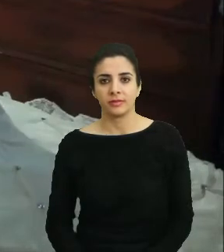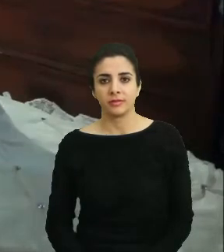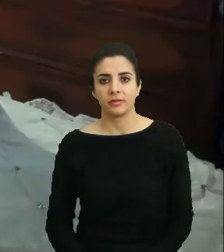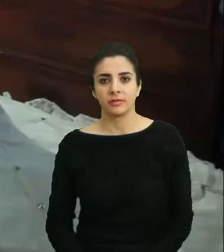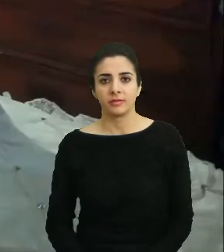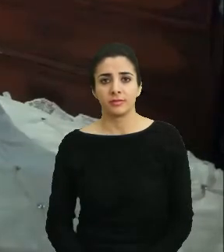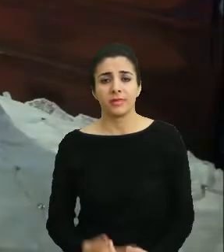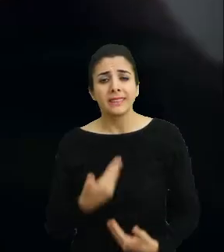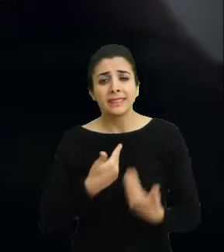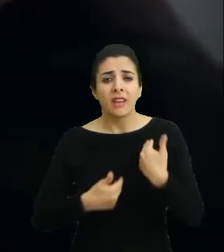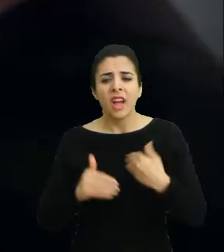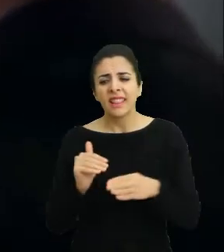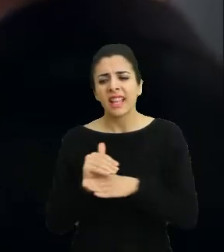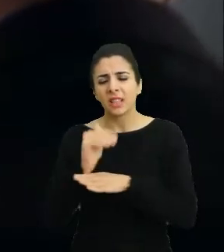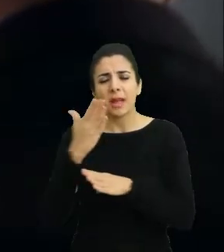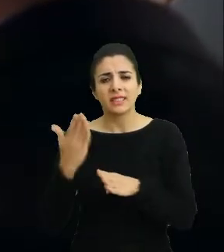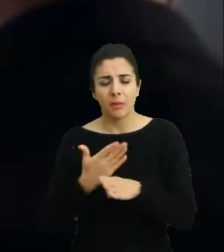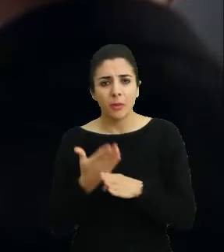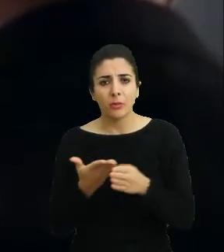Sevgiyi yaşama sebebim.